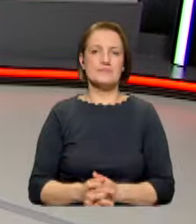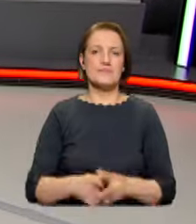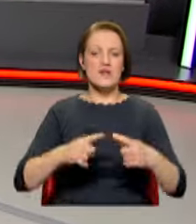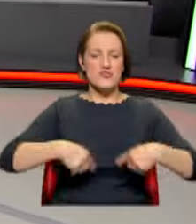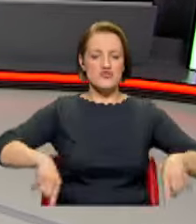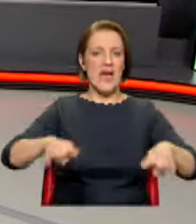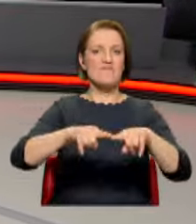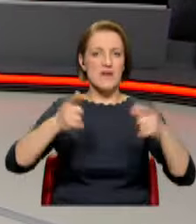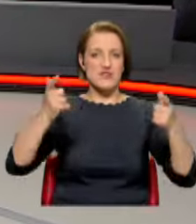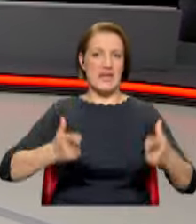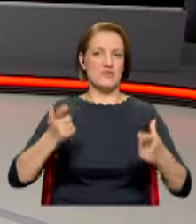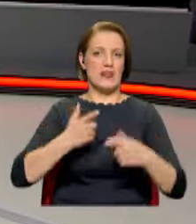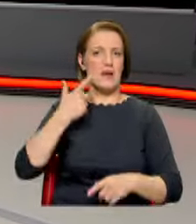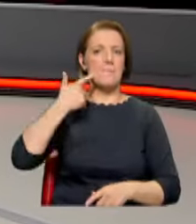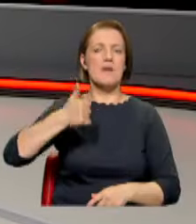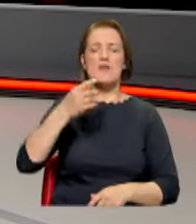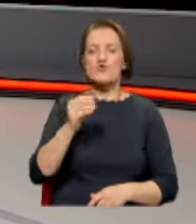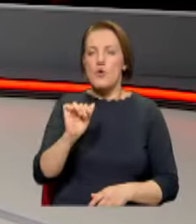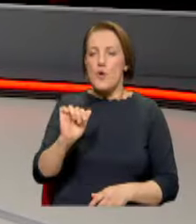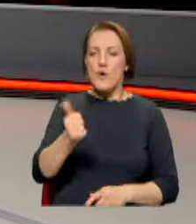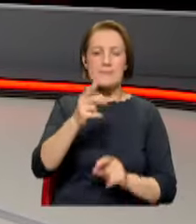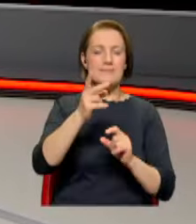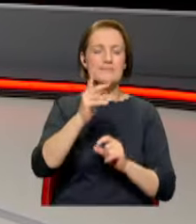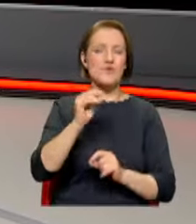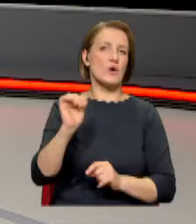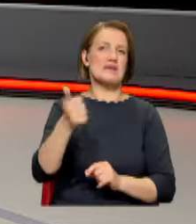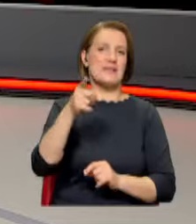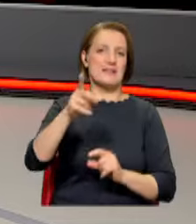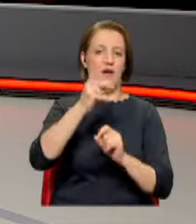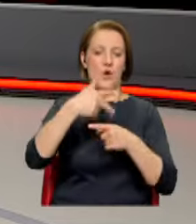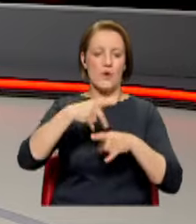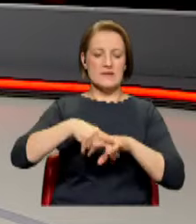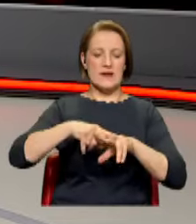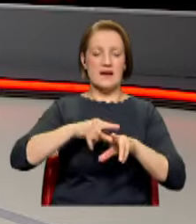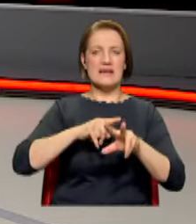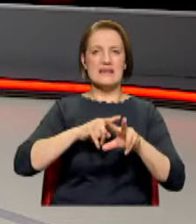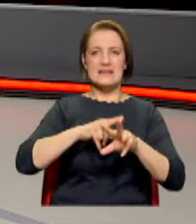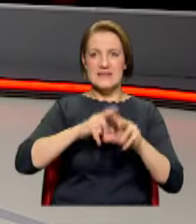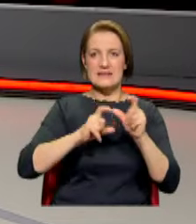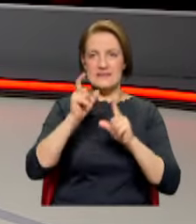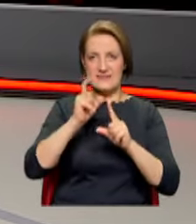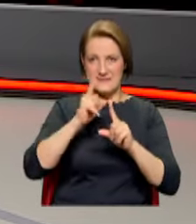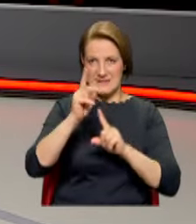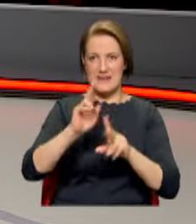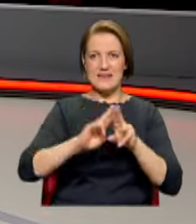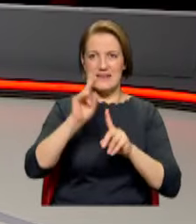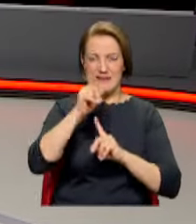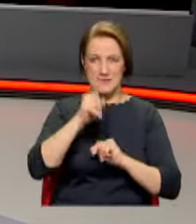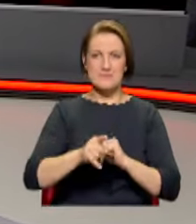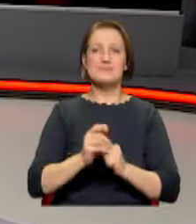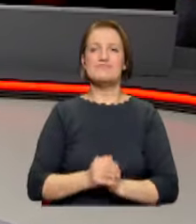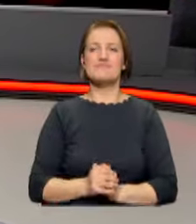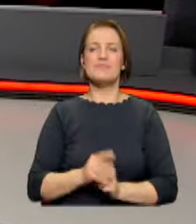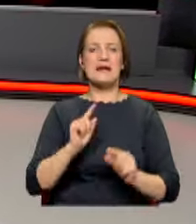Çevre şehircilik bakanı pek kıymetli özhaseki şimdi tasarruf önlemleri filan kendilerine tabii